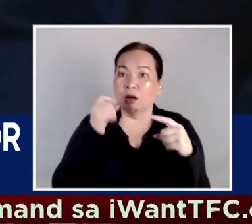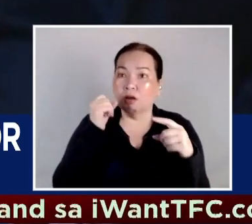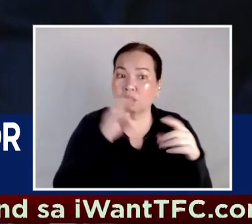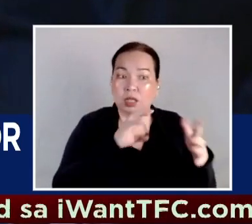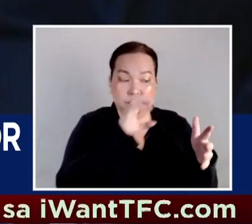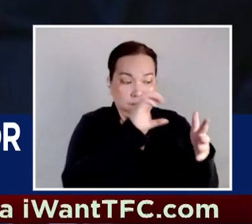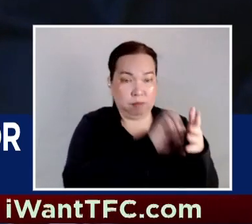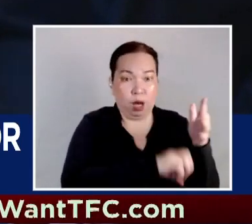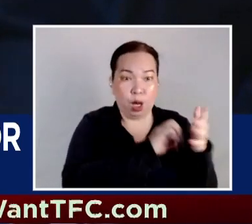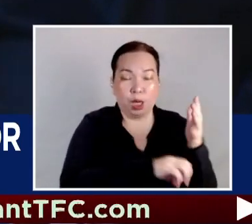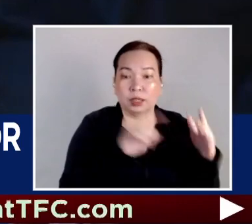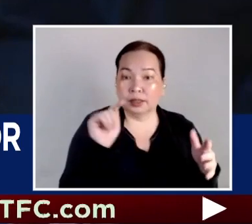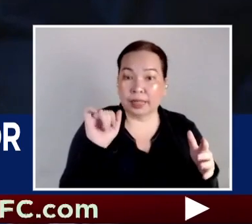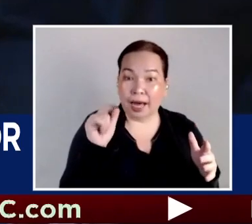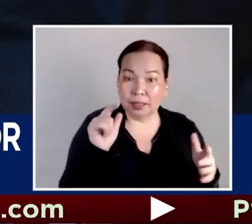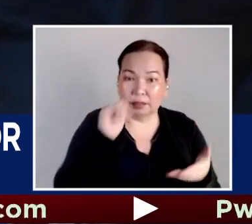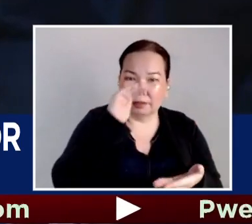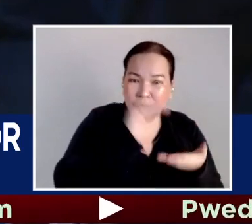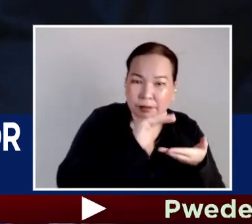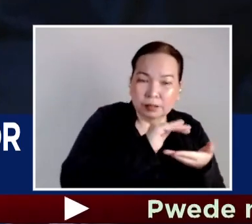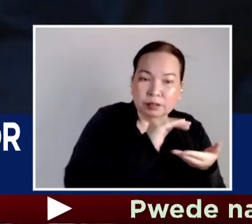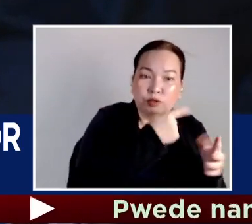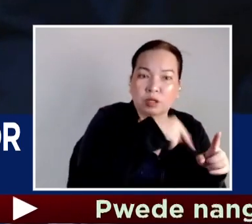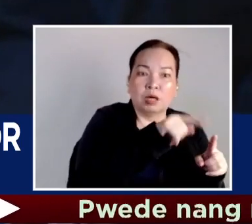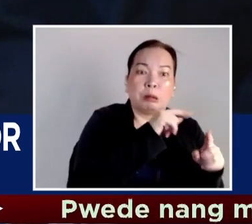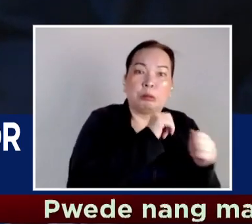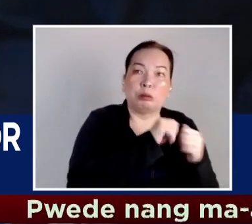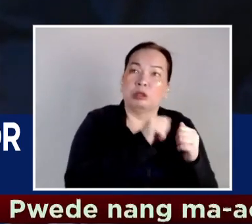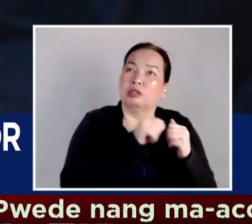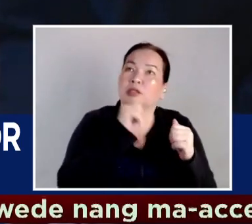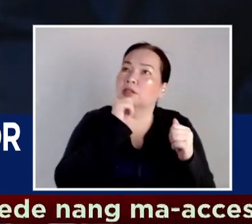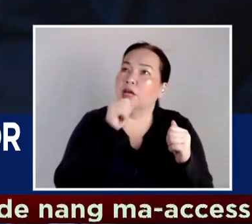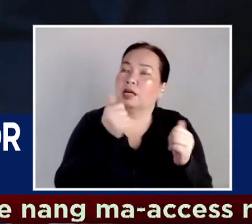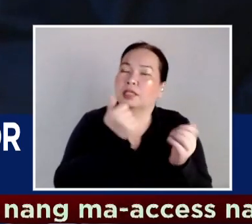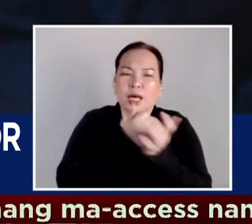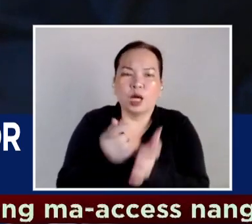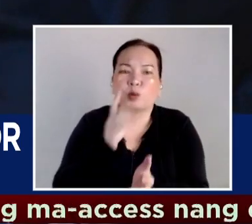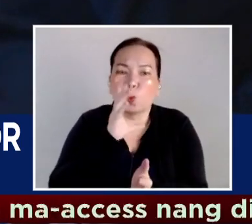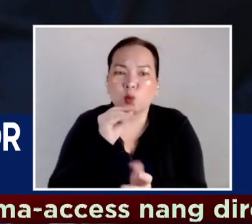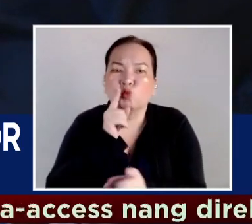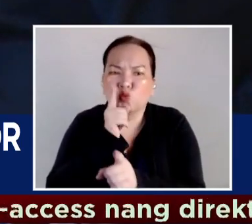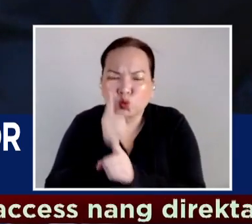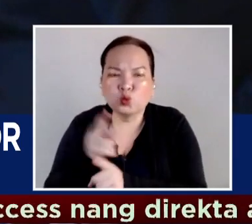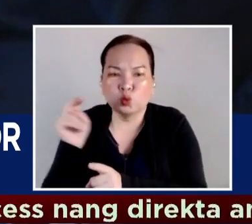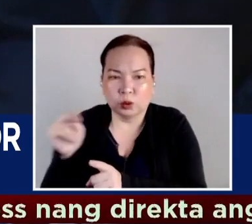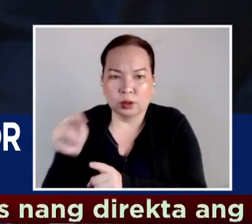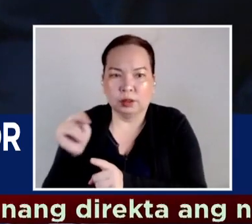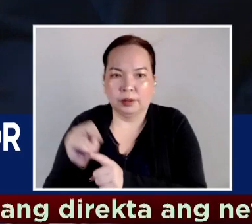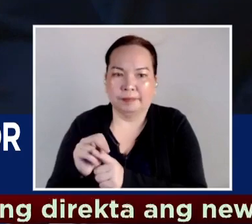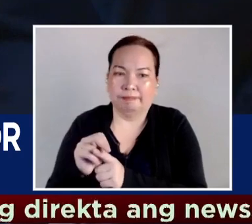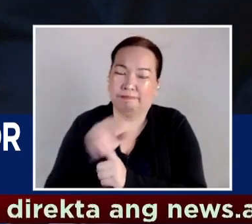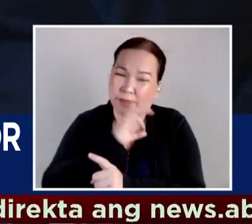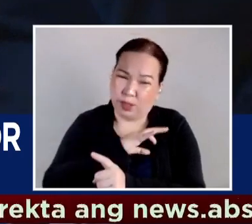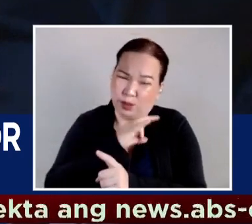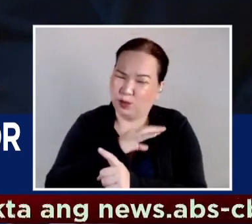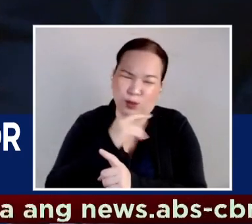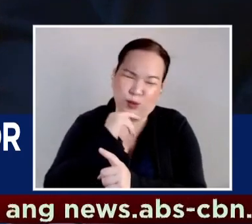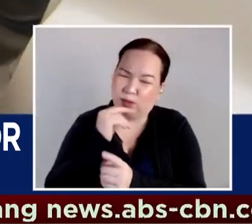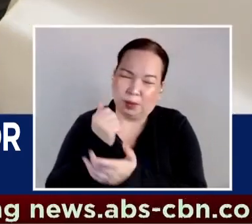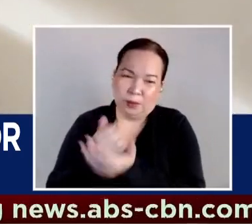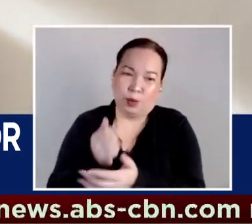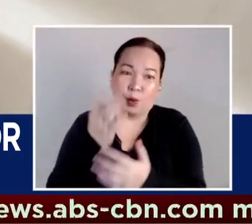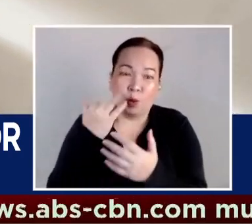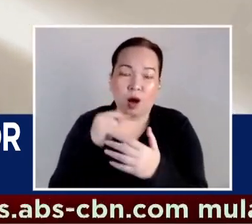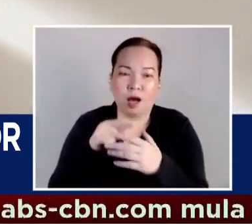if you reduce the excise taxes, that does not necessarily help those who are most in need, yung talagang tinatamaan. Kasi blanket